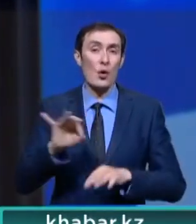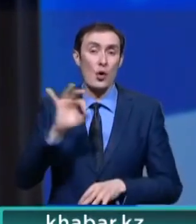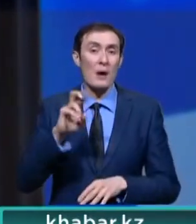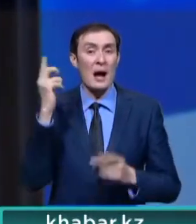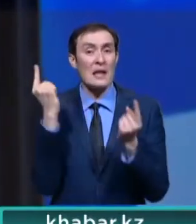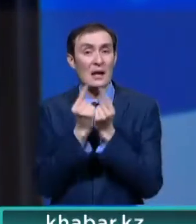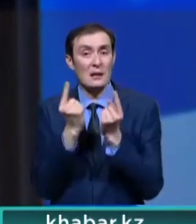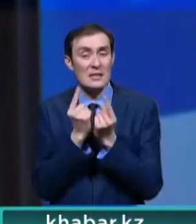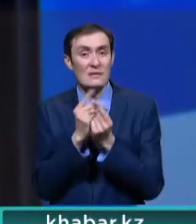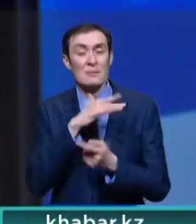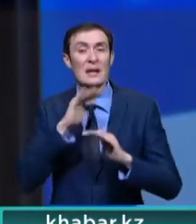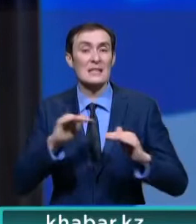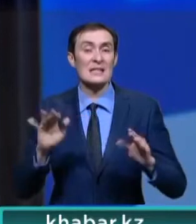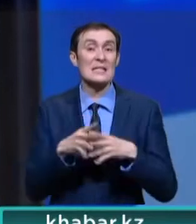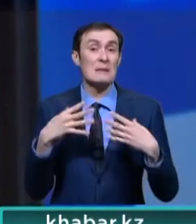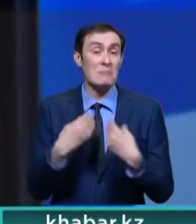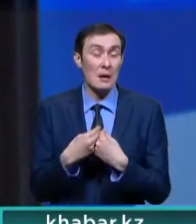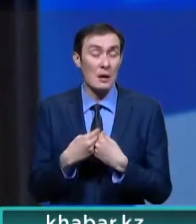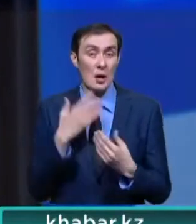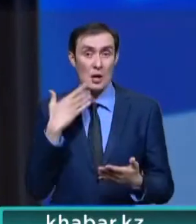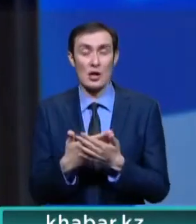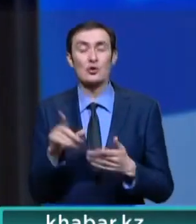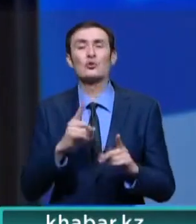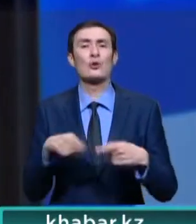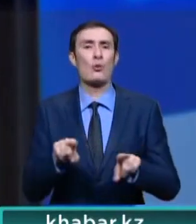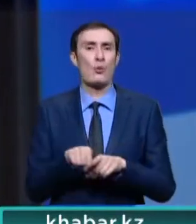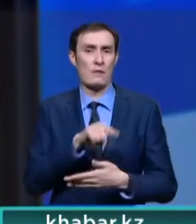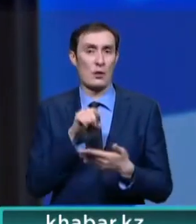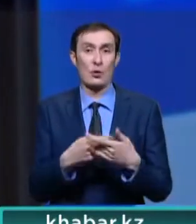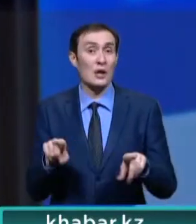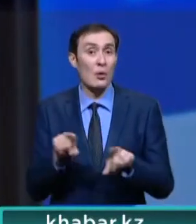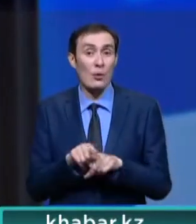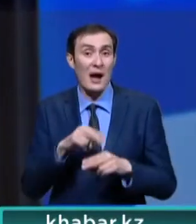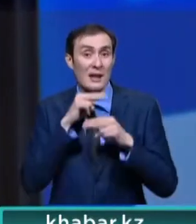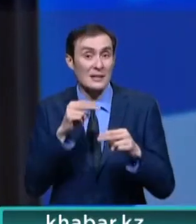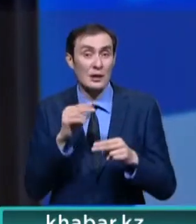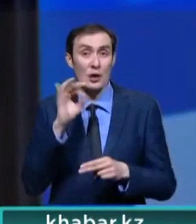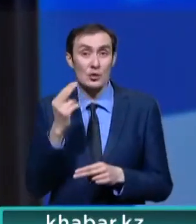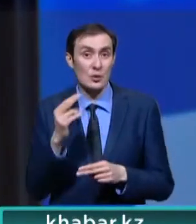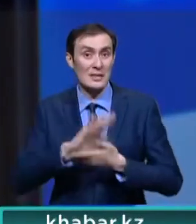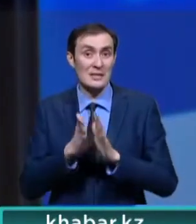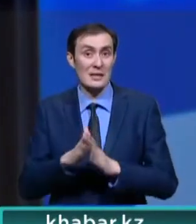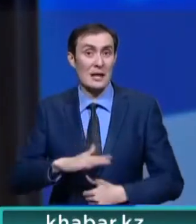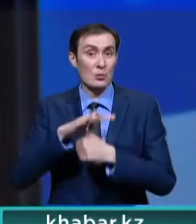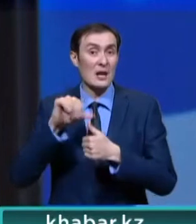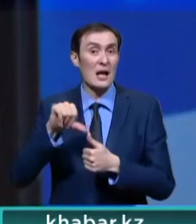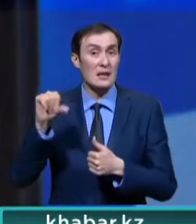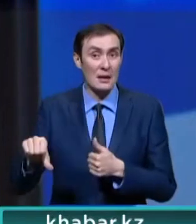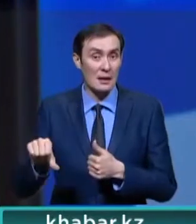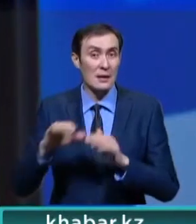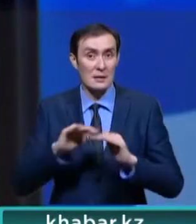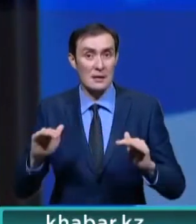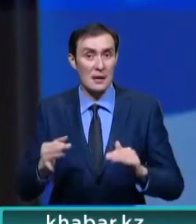одноклассниках из многодетных семей казалось бы что здесь такого но такой акцент на социальном статусе отдельных учеников